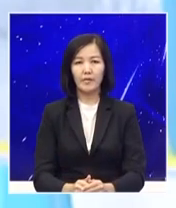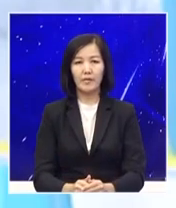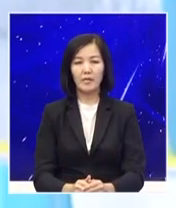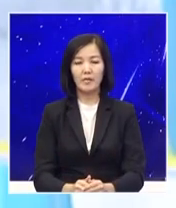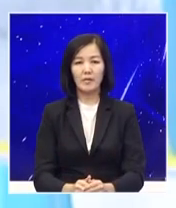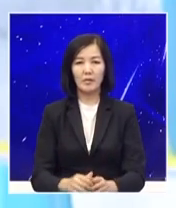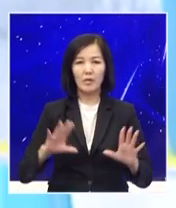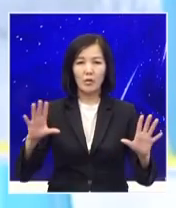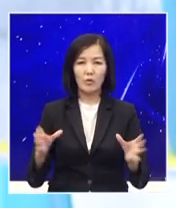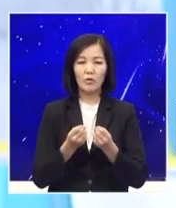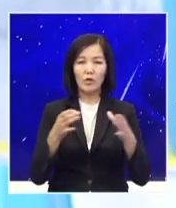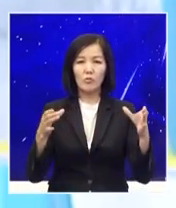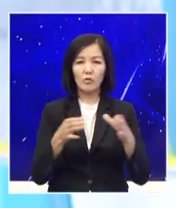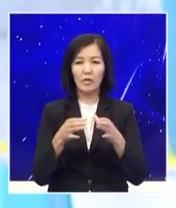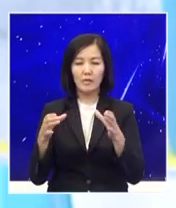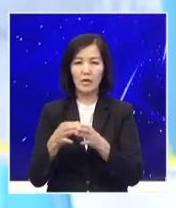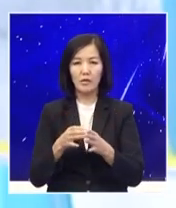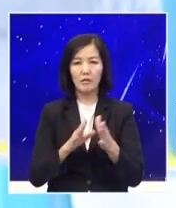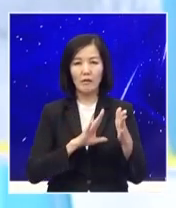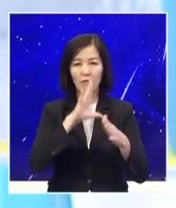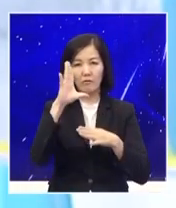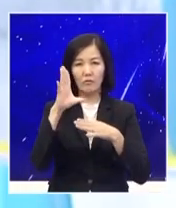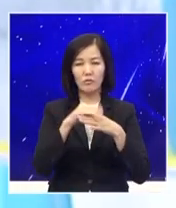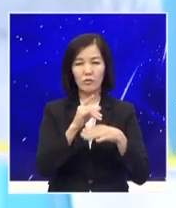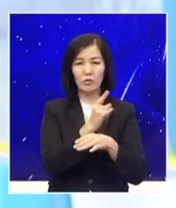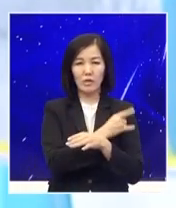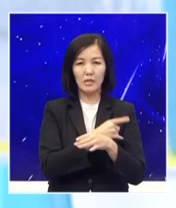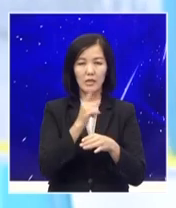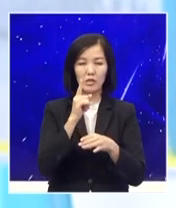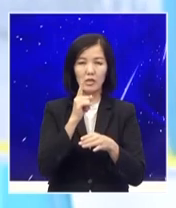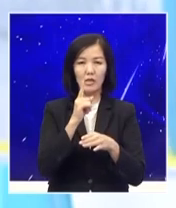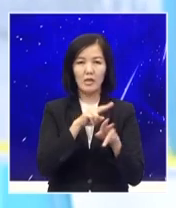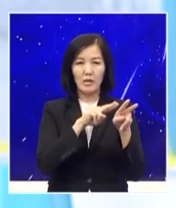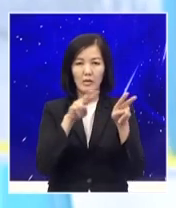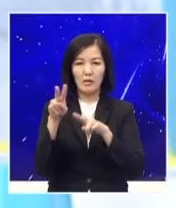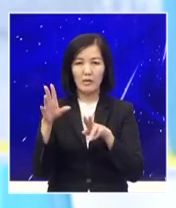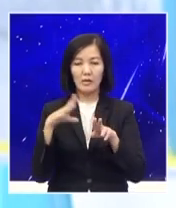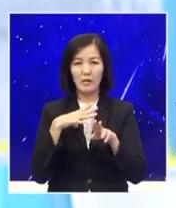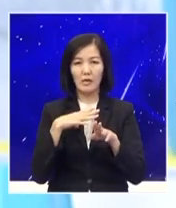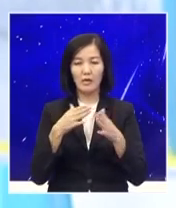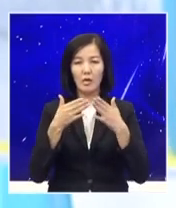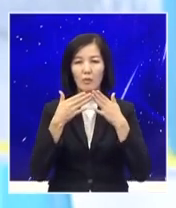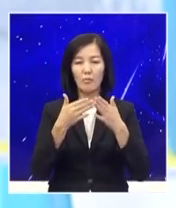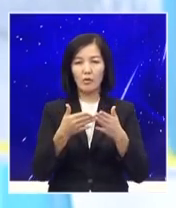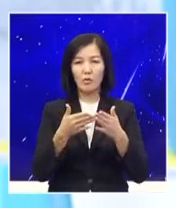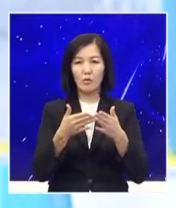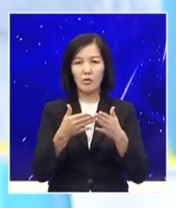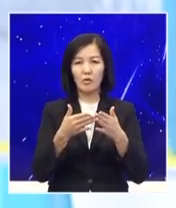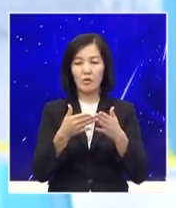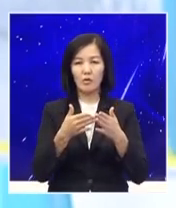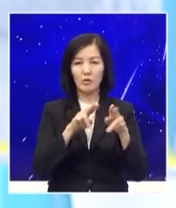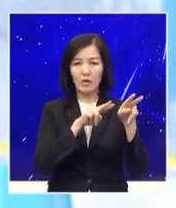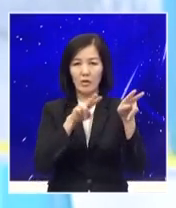құтқару жасағының мамандары күнделікті бізде жаңағы су бетінде моторлы қайықтармен патрульдеу